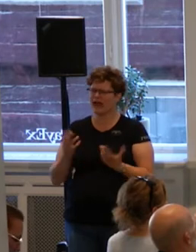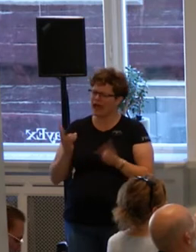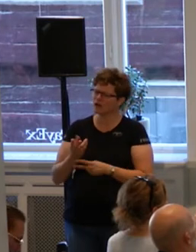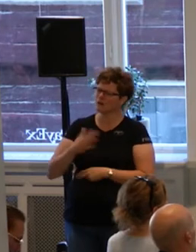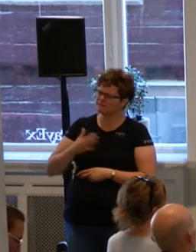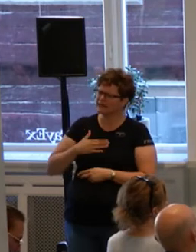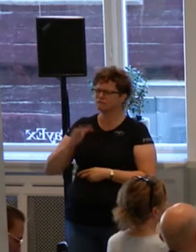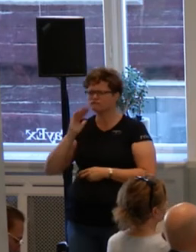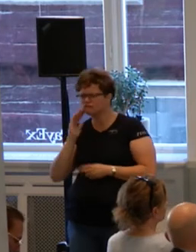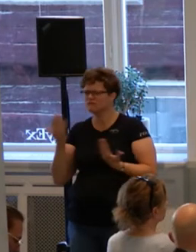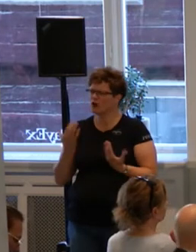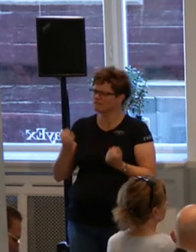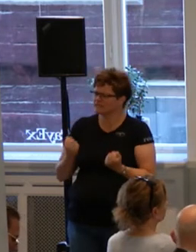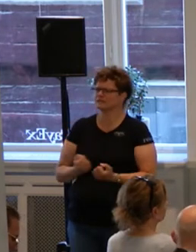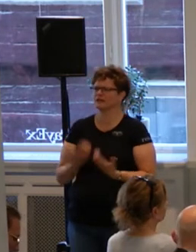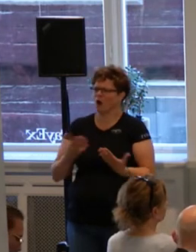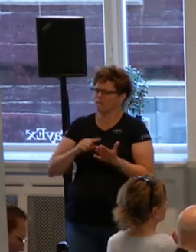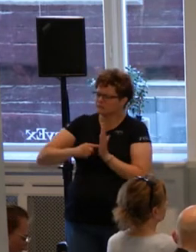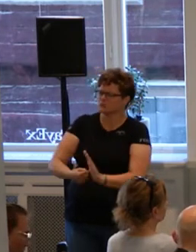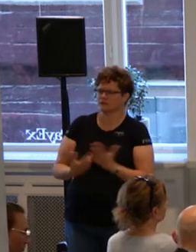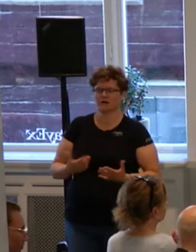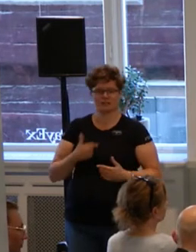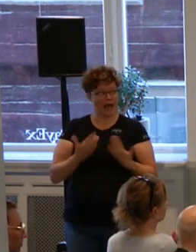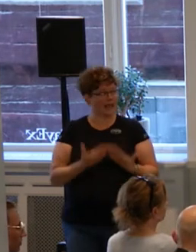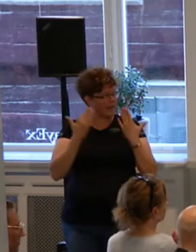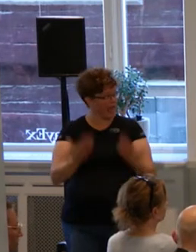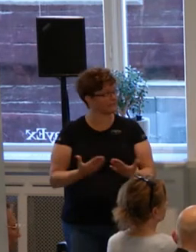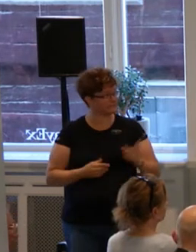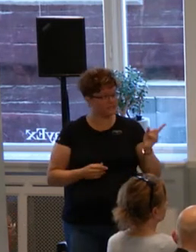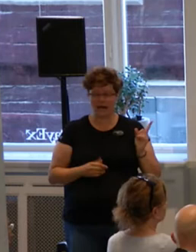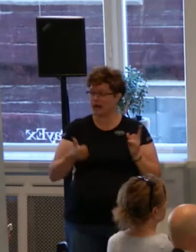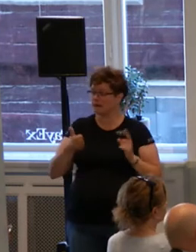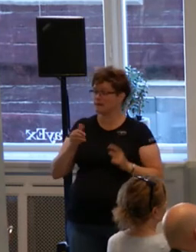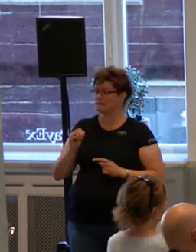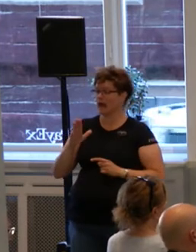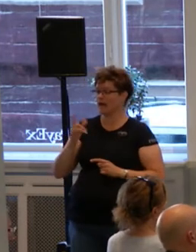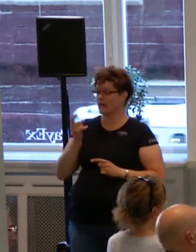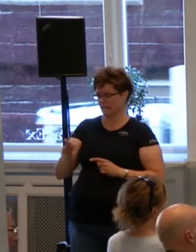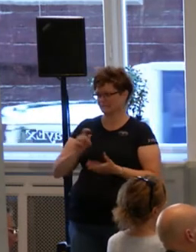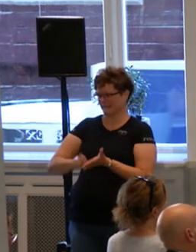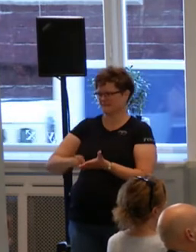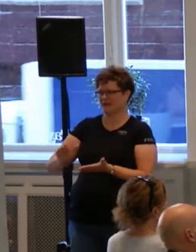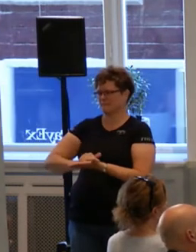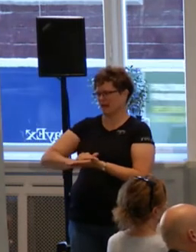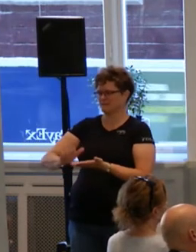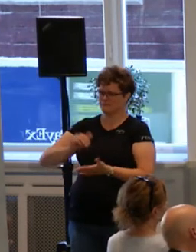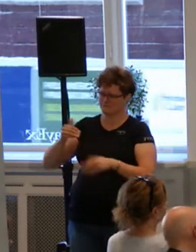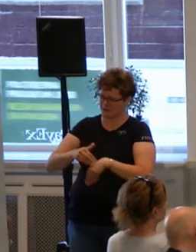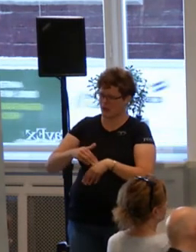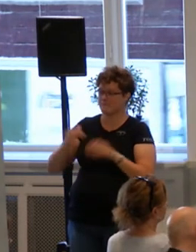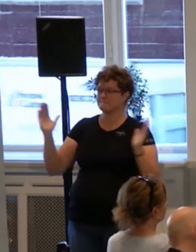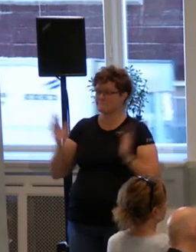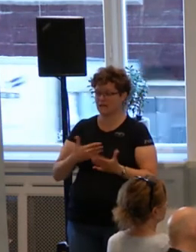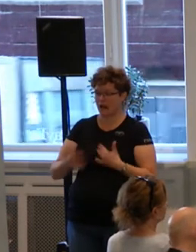lite vad det är viktigt, vad som betonas. Jag ska läsa i de här, när det Baylan skrev i pressmeddelandet att vi ska minska